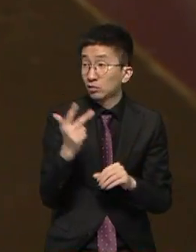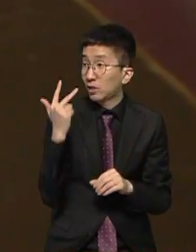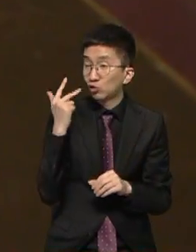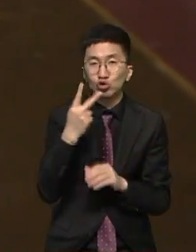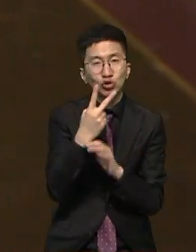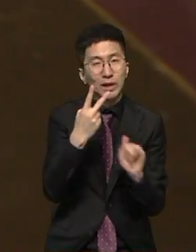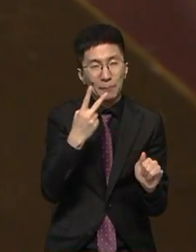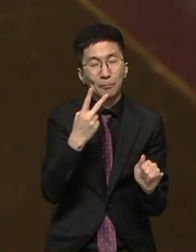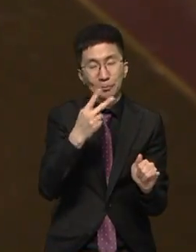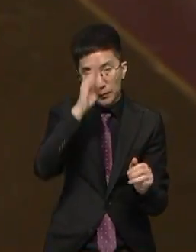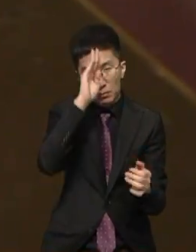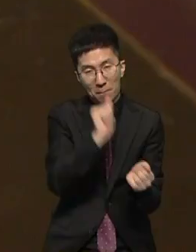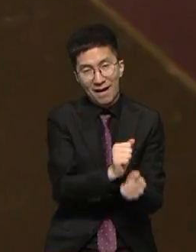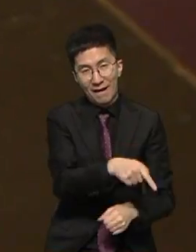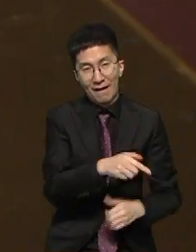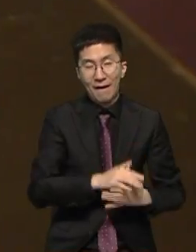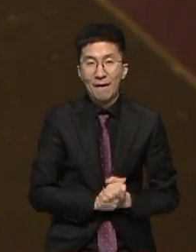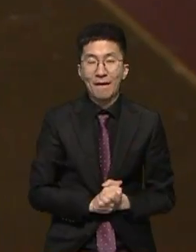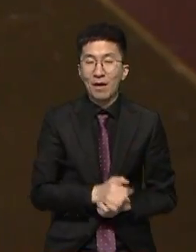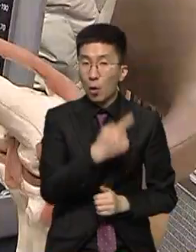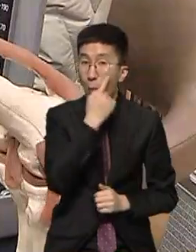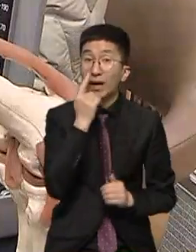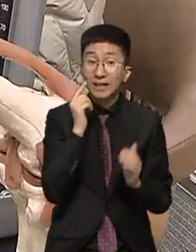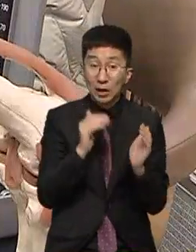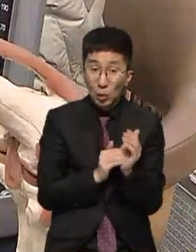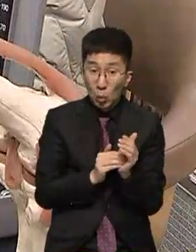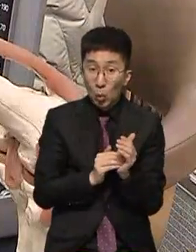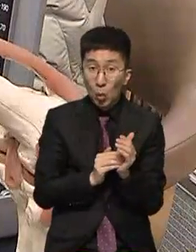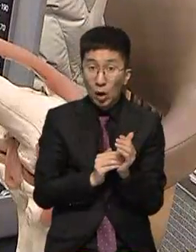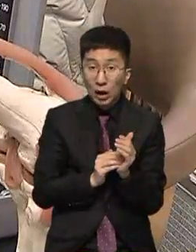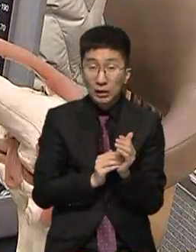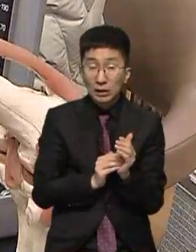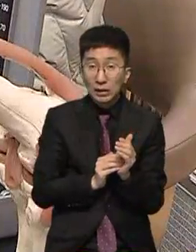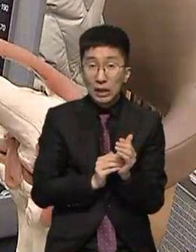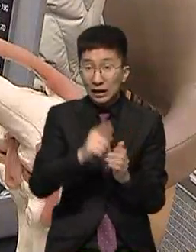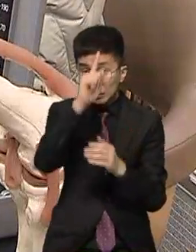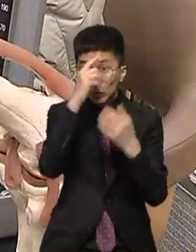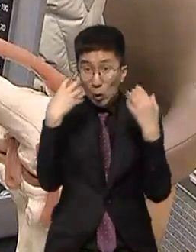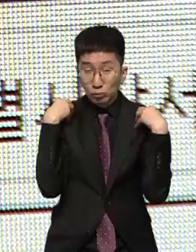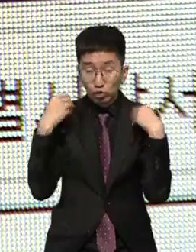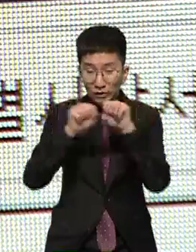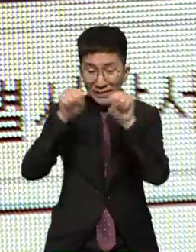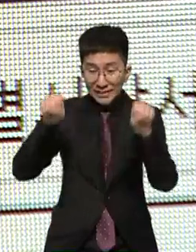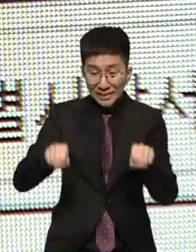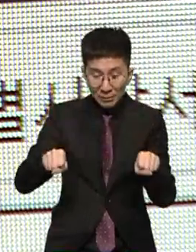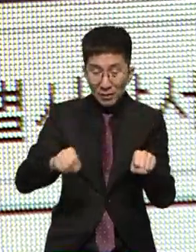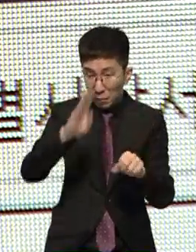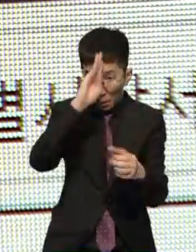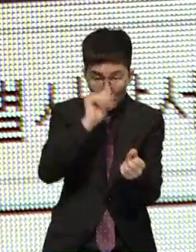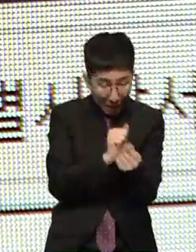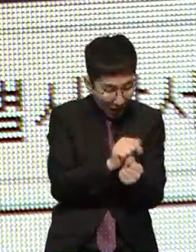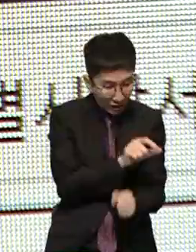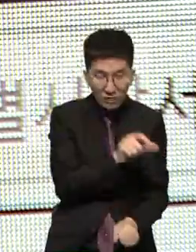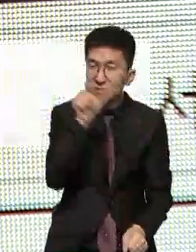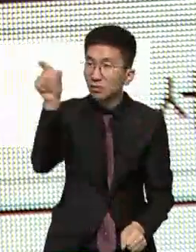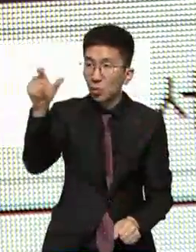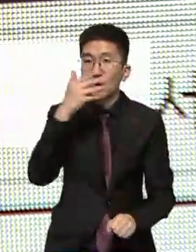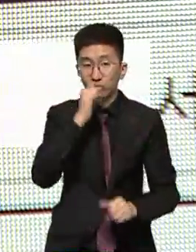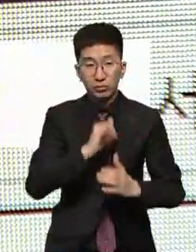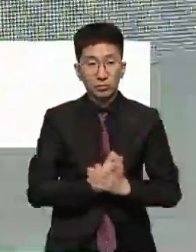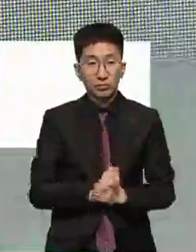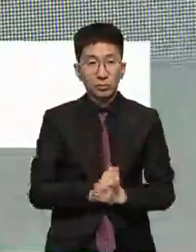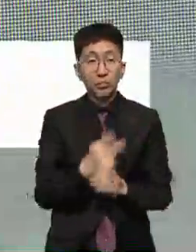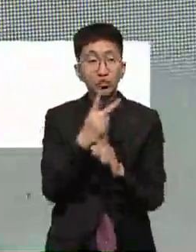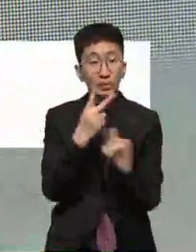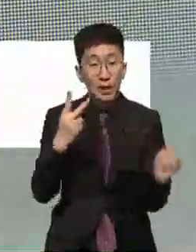양성 판정을 받았습니다 질병 원리 청 시스템의 로그인해 확진 자 등록도 합니다 2분에 대해서는